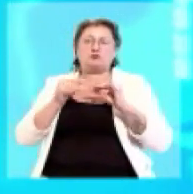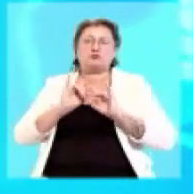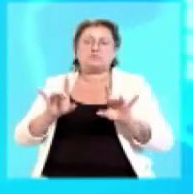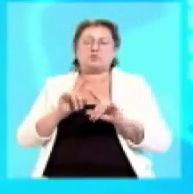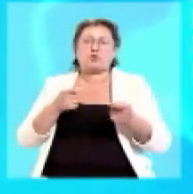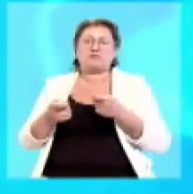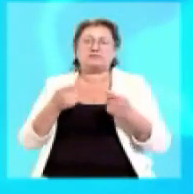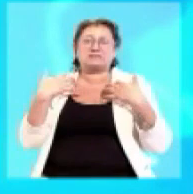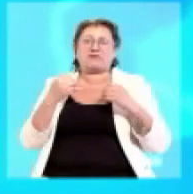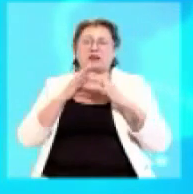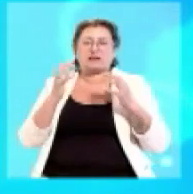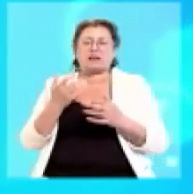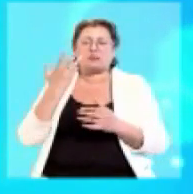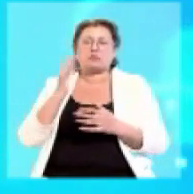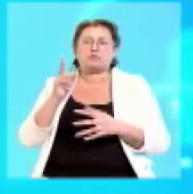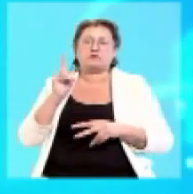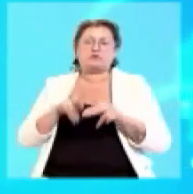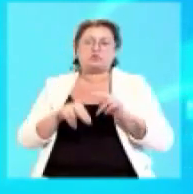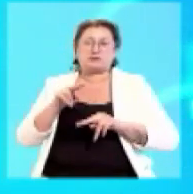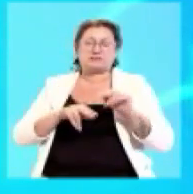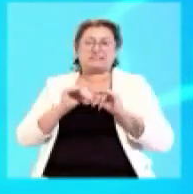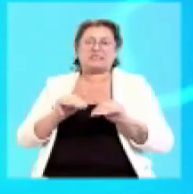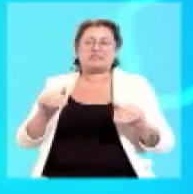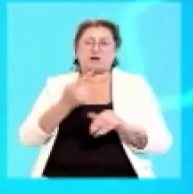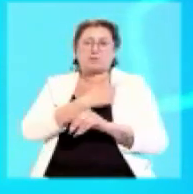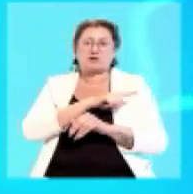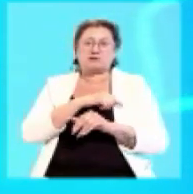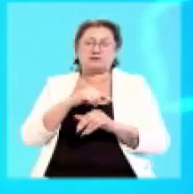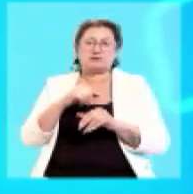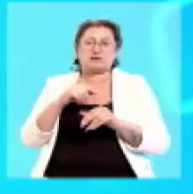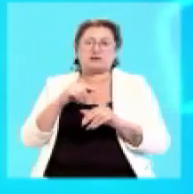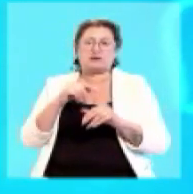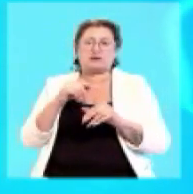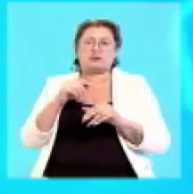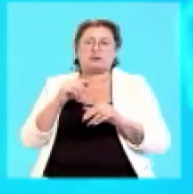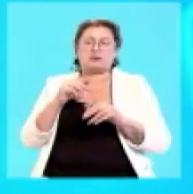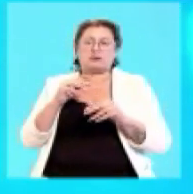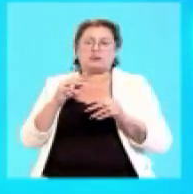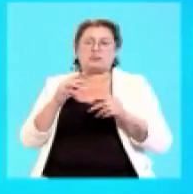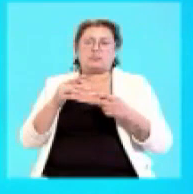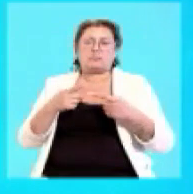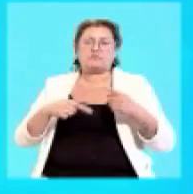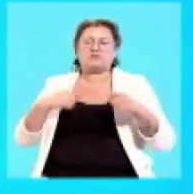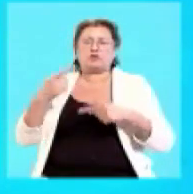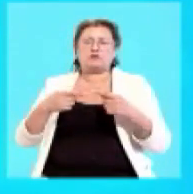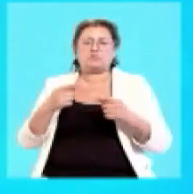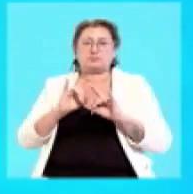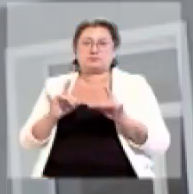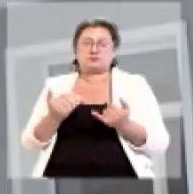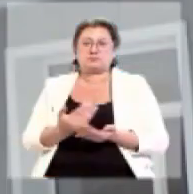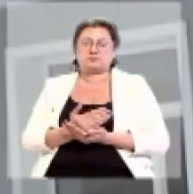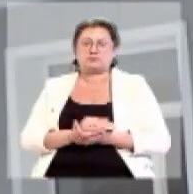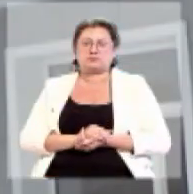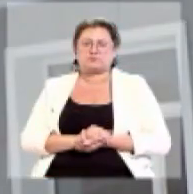есеп берді. Балалар ауруханасының құрылысы қашан бітеді? Медициналық ұйымдардың қандай берешегі бар? Келесі бейне материалда.